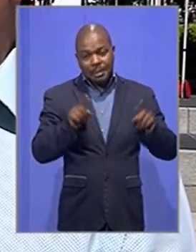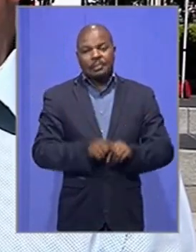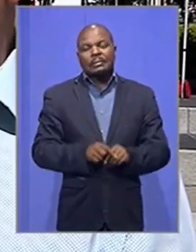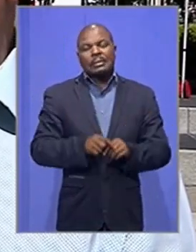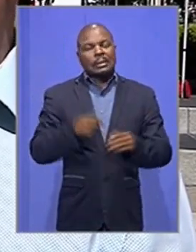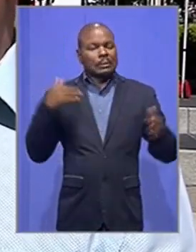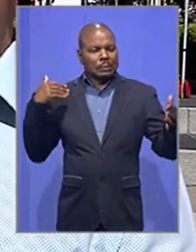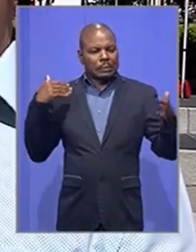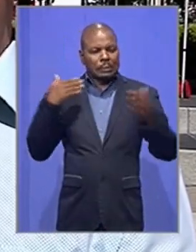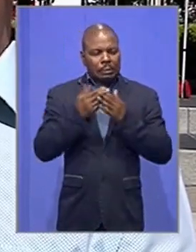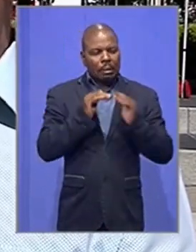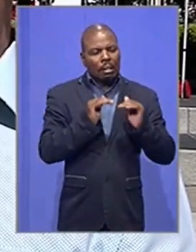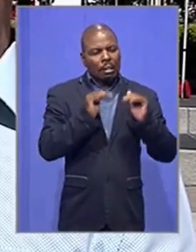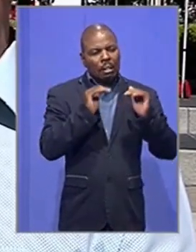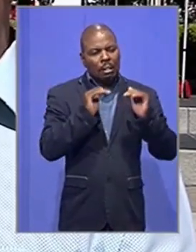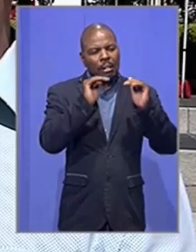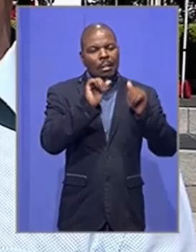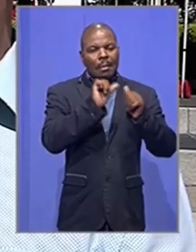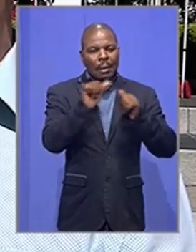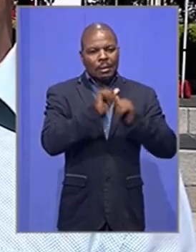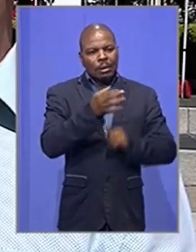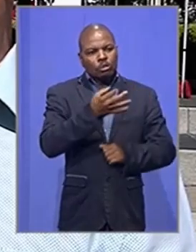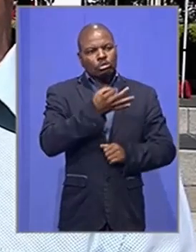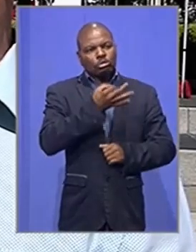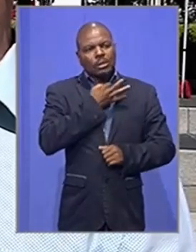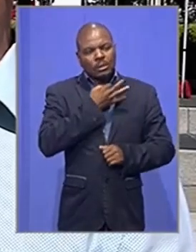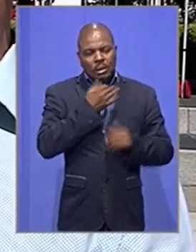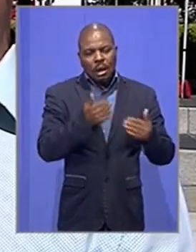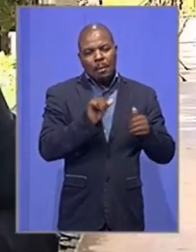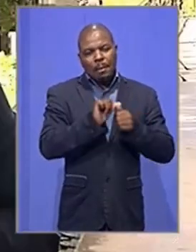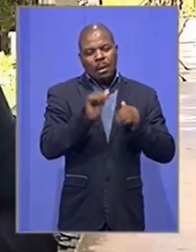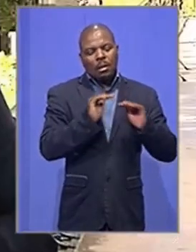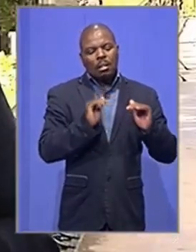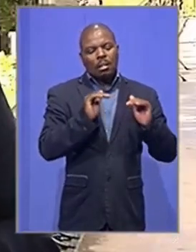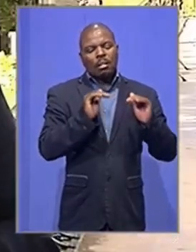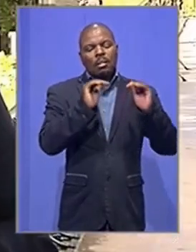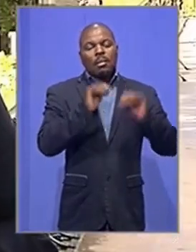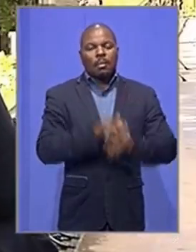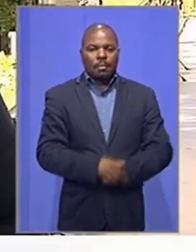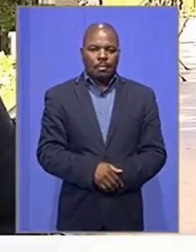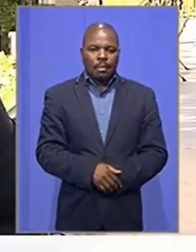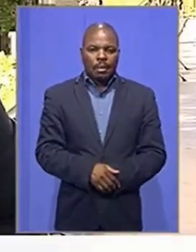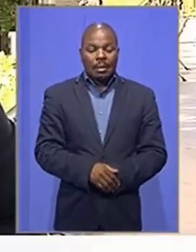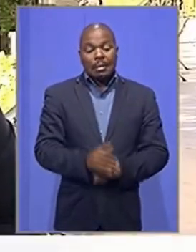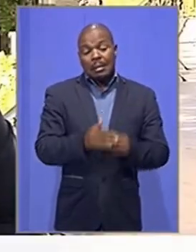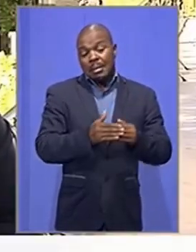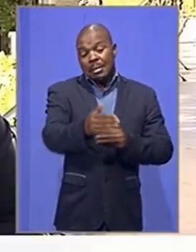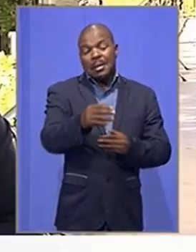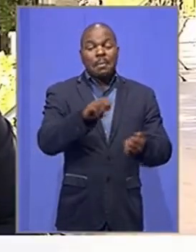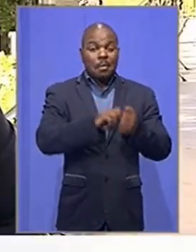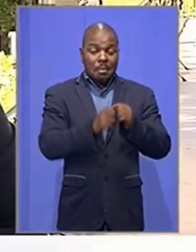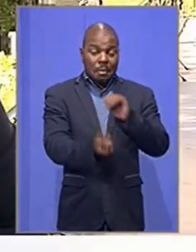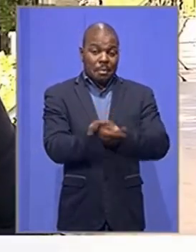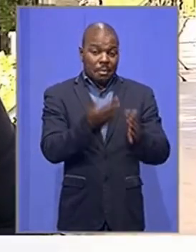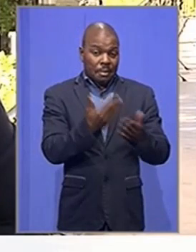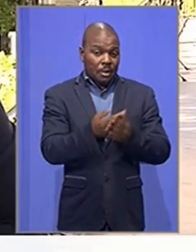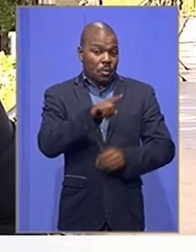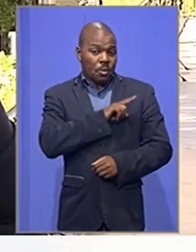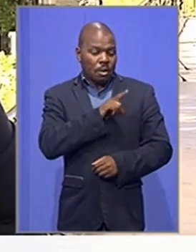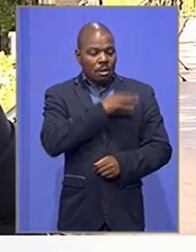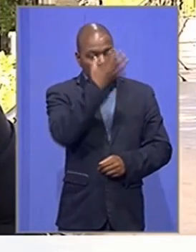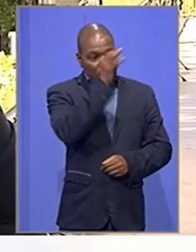come a long way and fiscal risk has reduced significantly. Go ka no ba le mathatanyana kua pele magareng ga mmušo le mekgatlo yeo